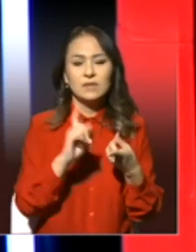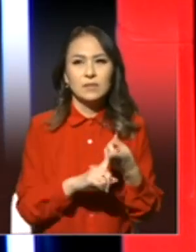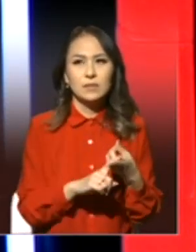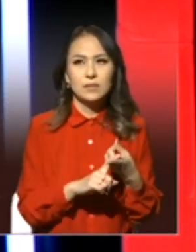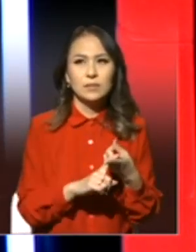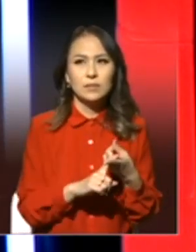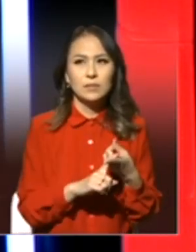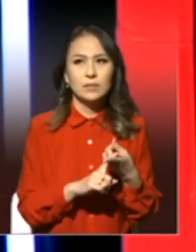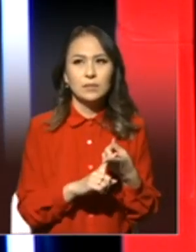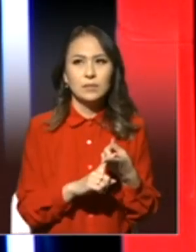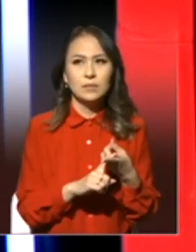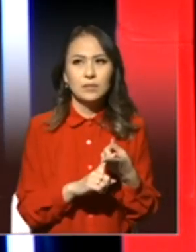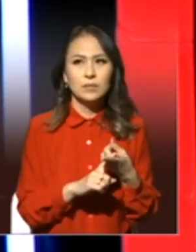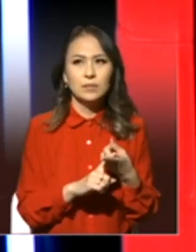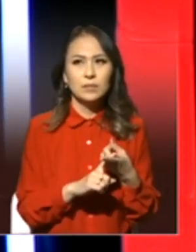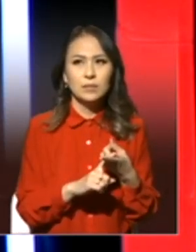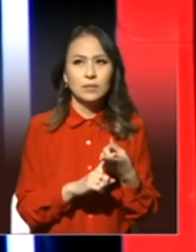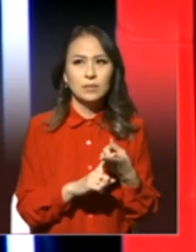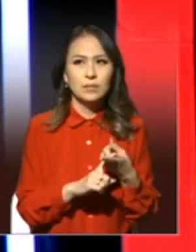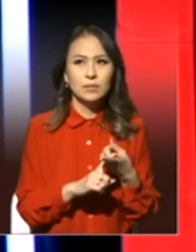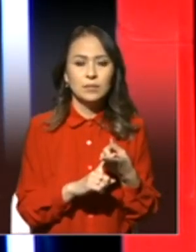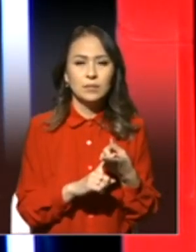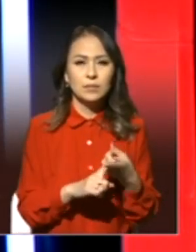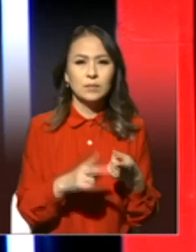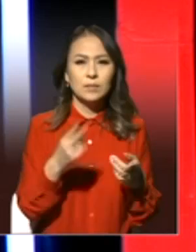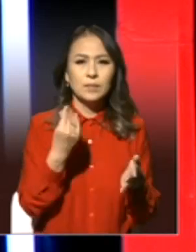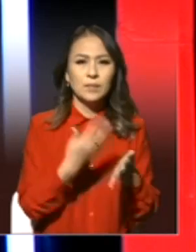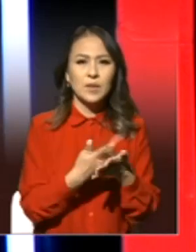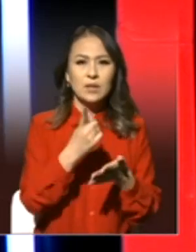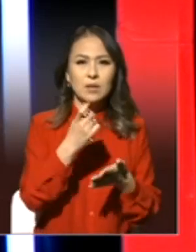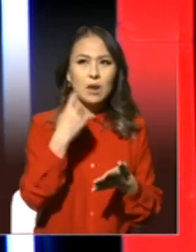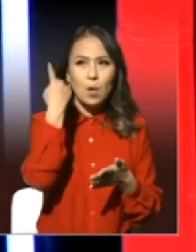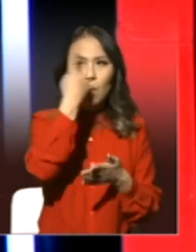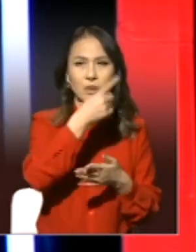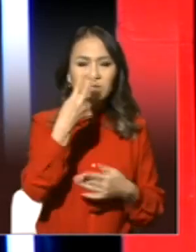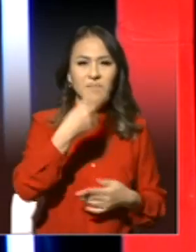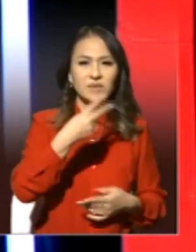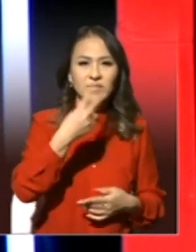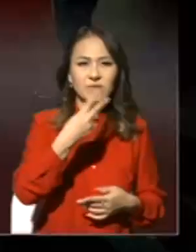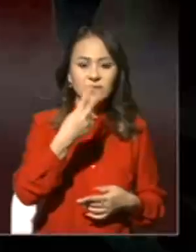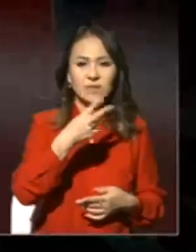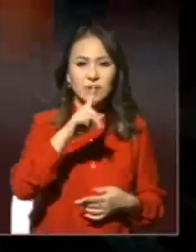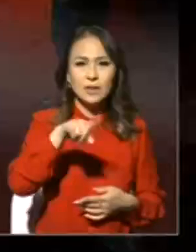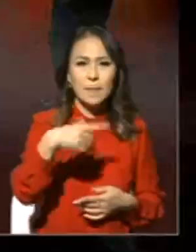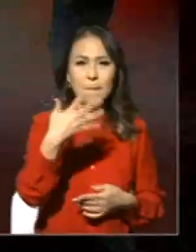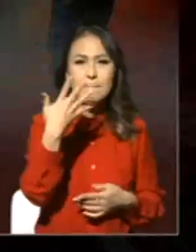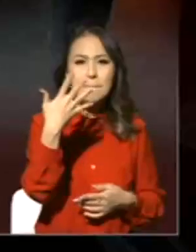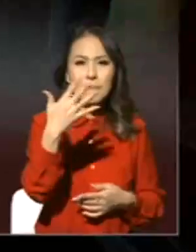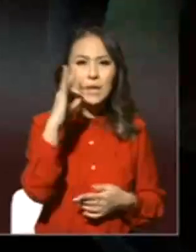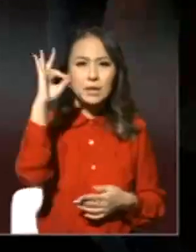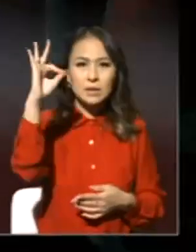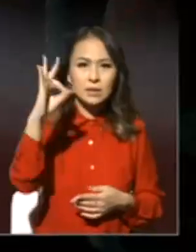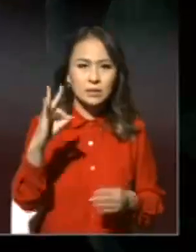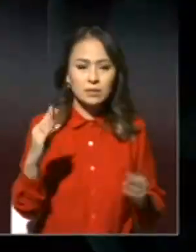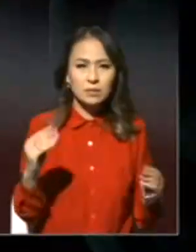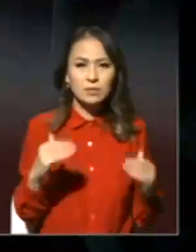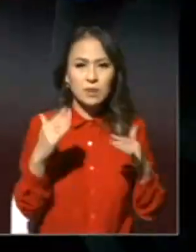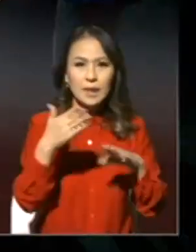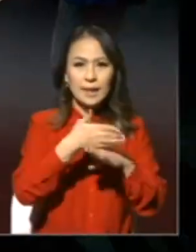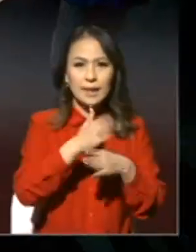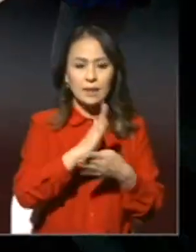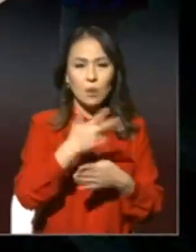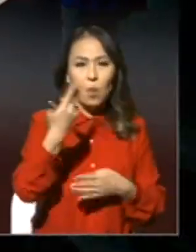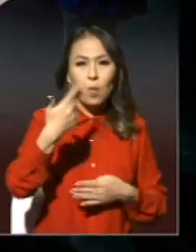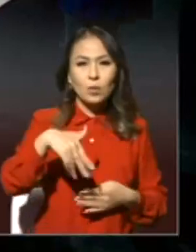қамалып жатырмыз деп айтқаныңыз дұрыс болатын шығар. Бұл жерде азық түлік бағасы бір жылда 20.5%-ға өскен екен. Нұржан мырза, қараңыз, нан өнімдері